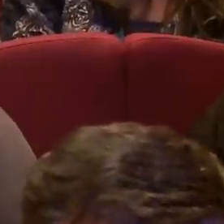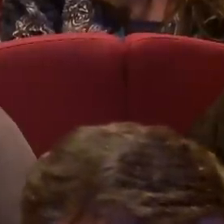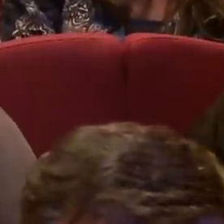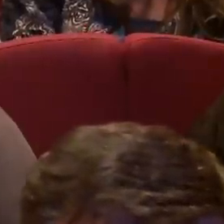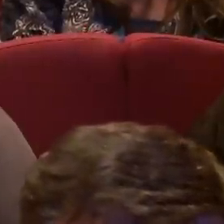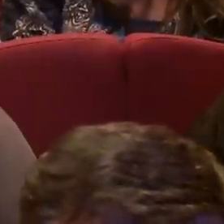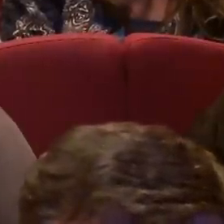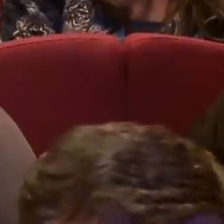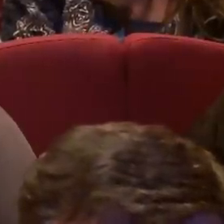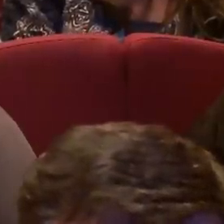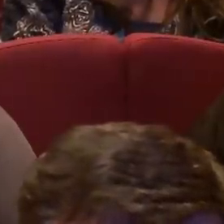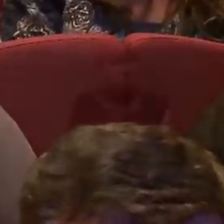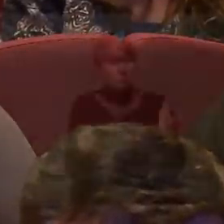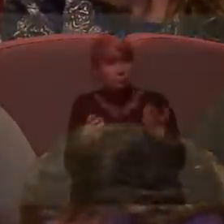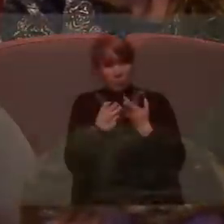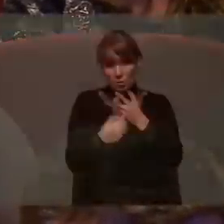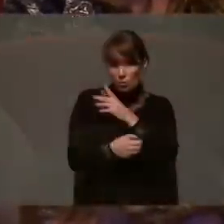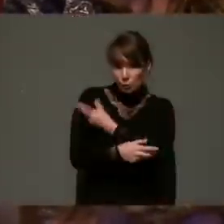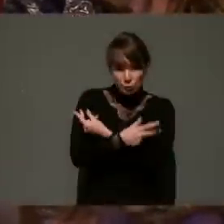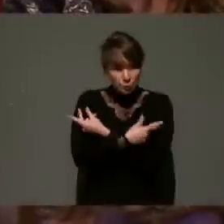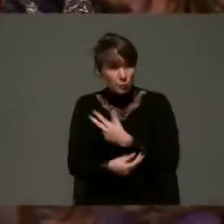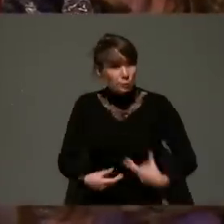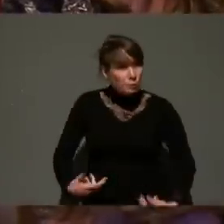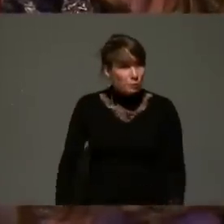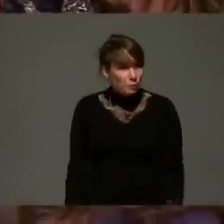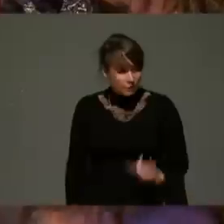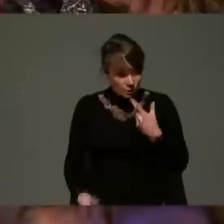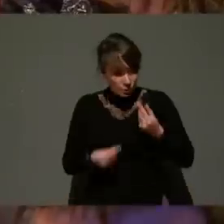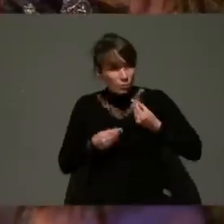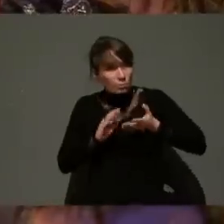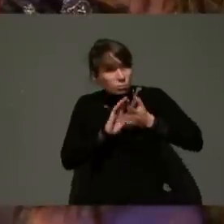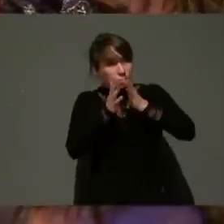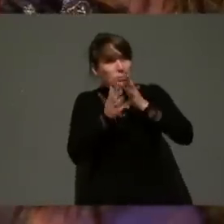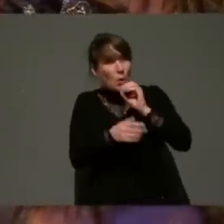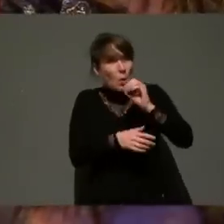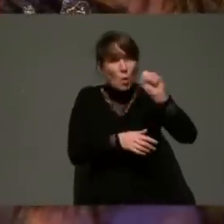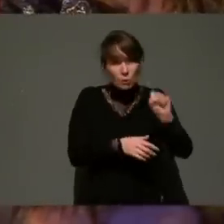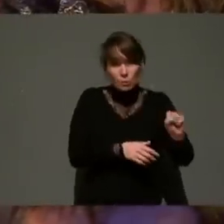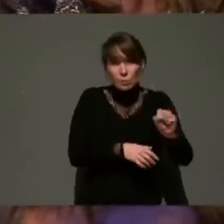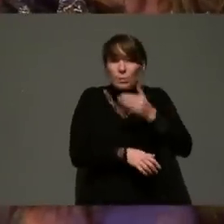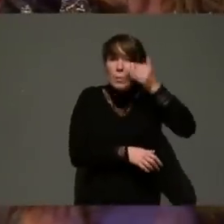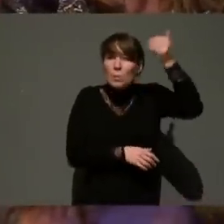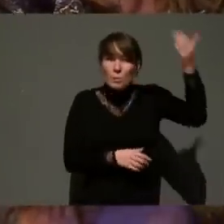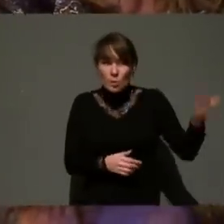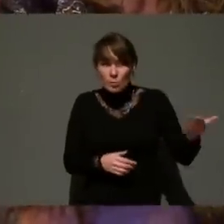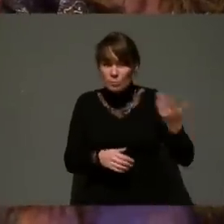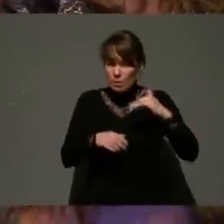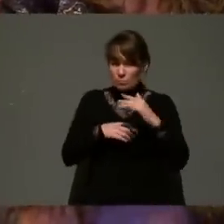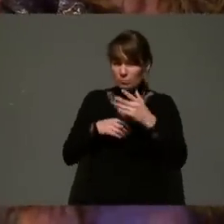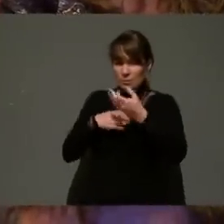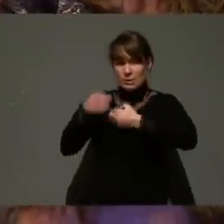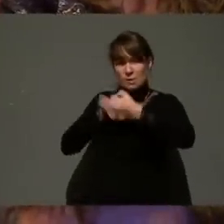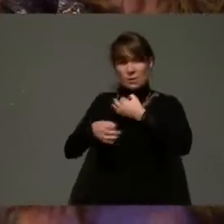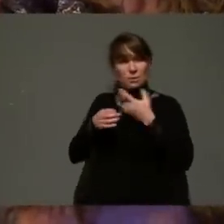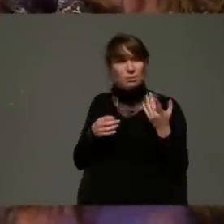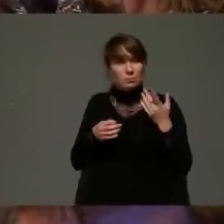sportive sollicitant la masse musculaire permettait justement d'améliorer la masse osseuse. Or, vous semblez indiquer que les sports non